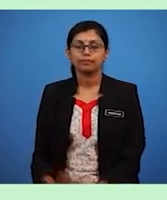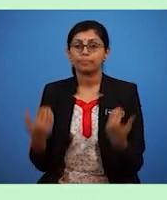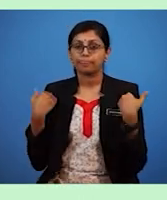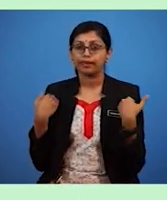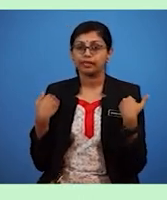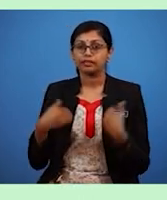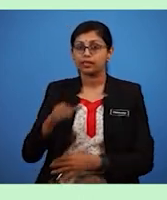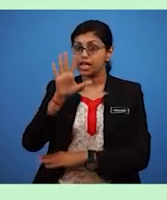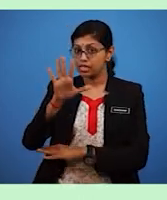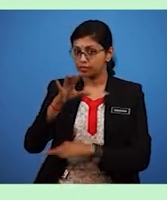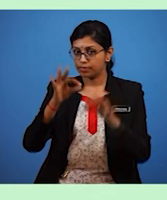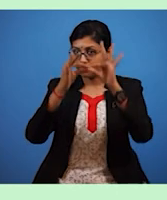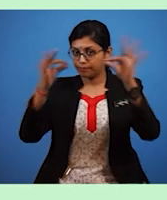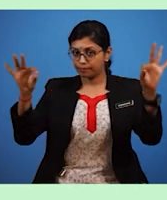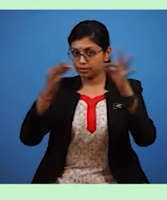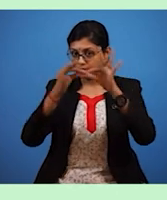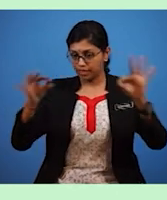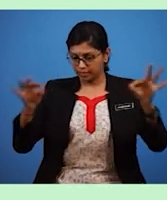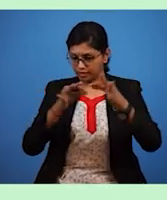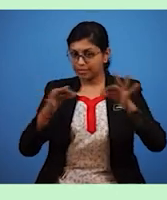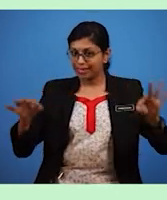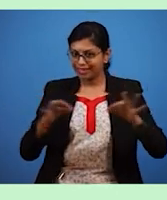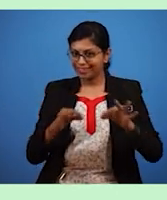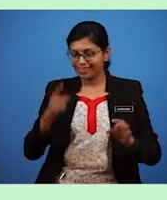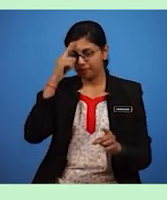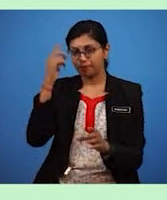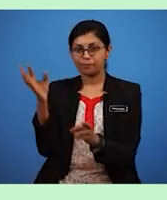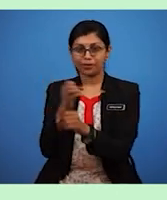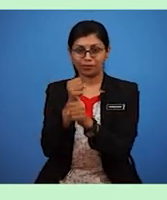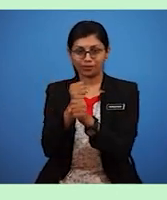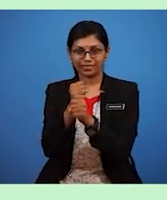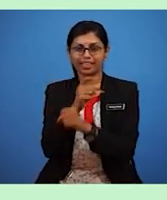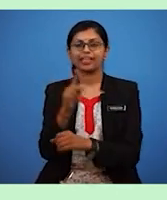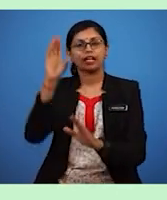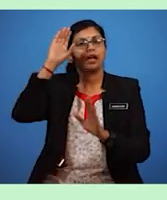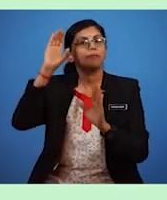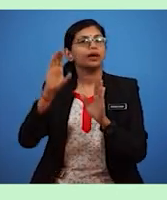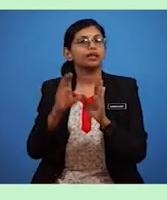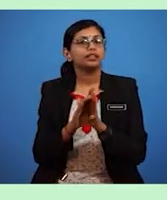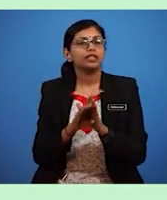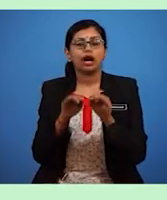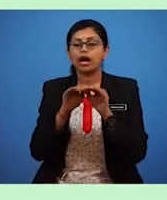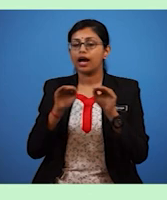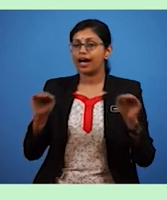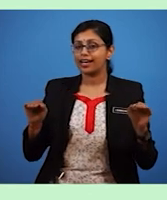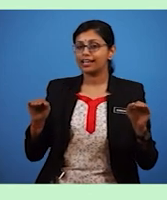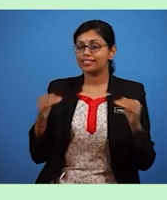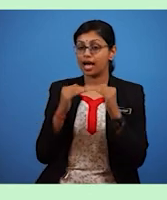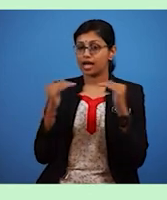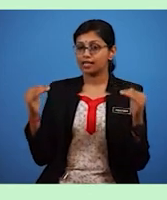5 penyataan yang dapat merumuskan gambar rajah aras tenaga.